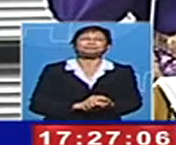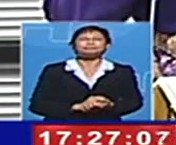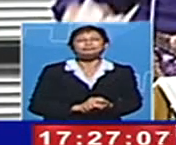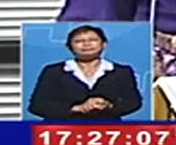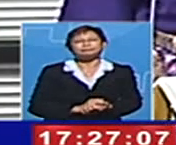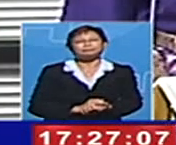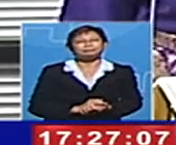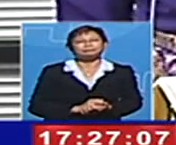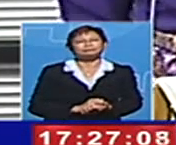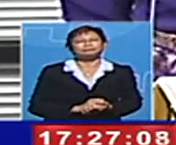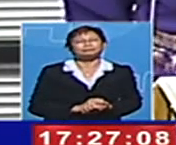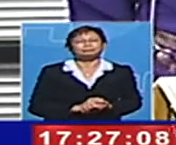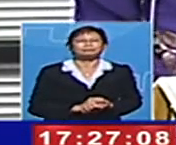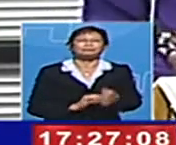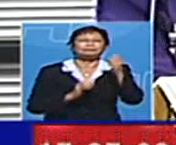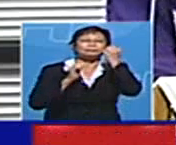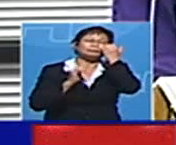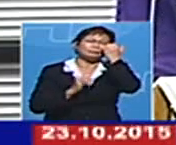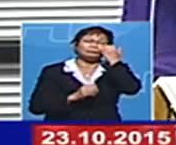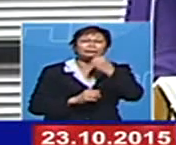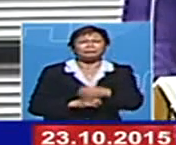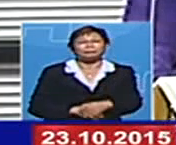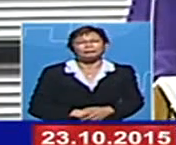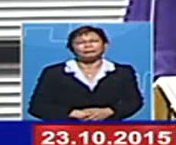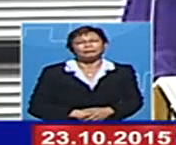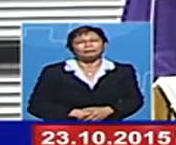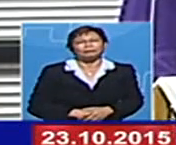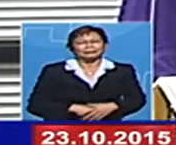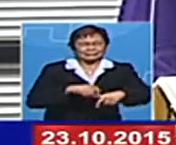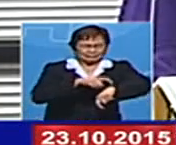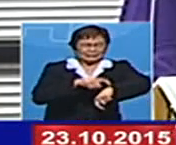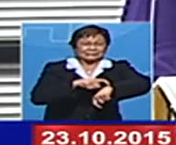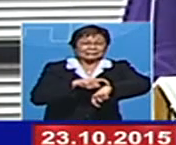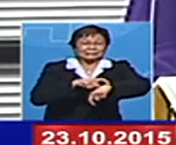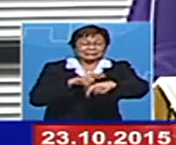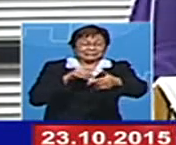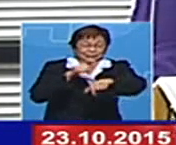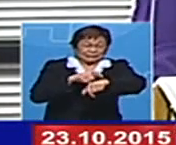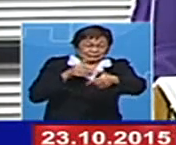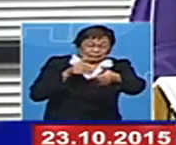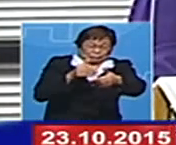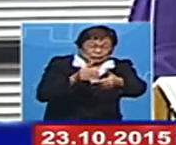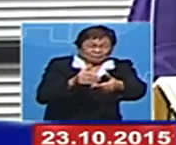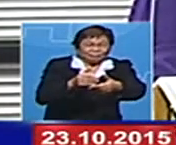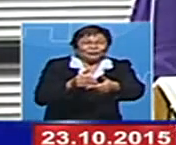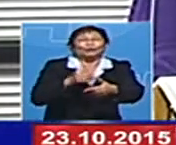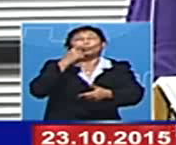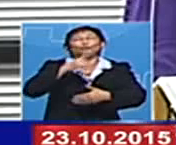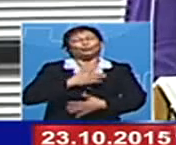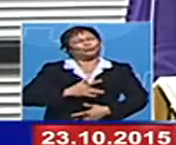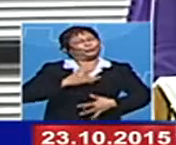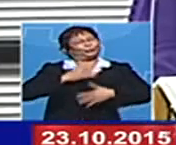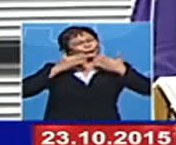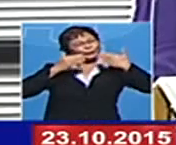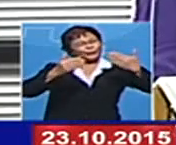ini pucuk dicita ulam pun mendatang saat dinanti kini menjelang bagi menghargai perkhidmatan